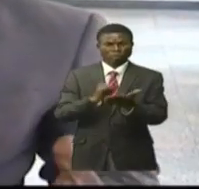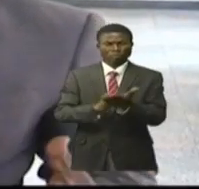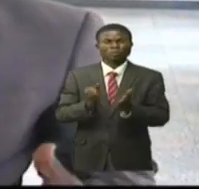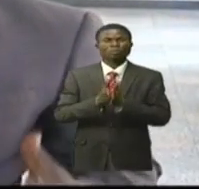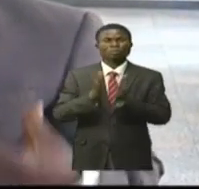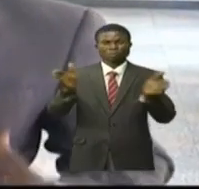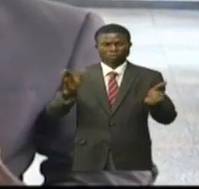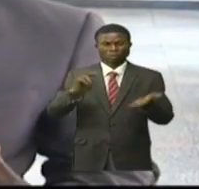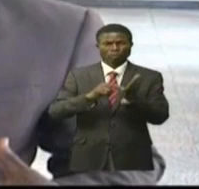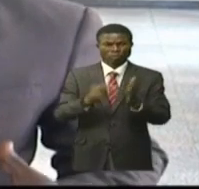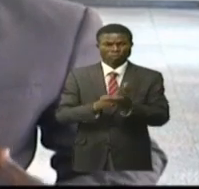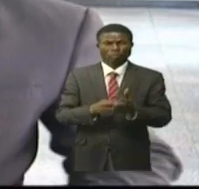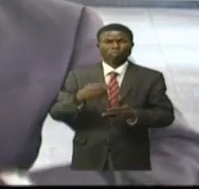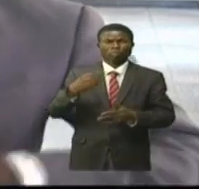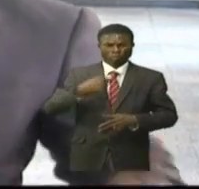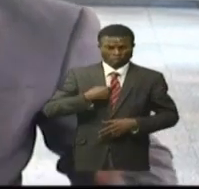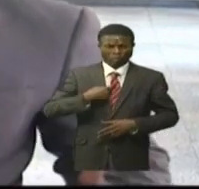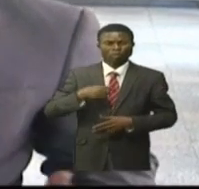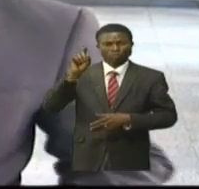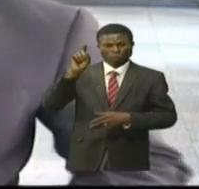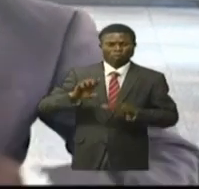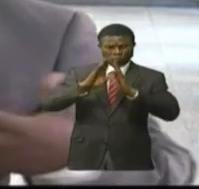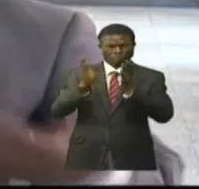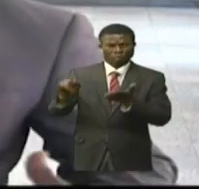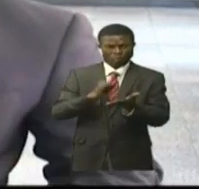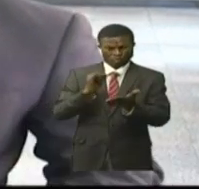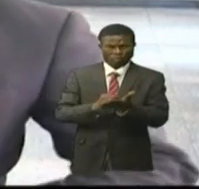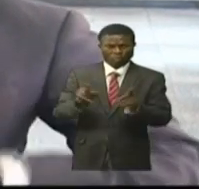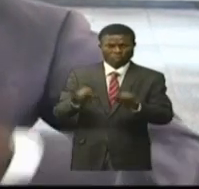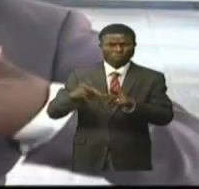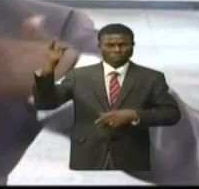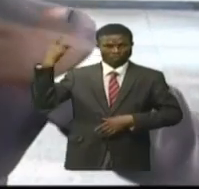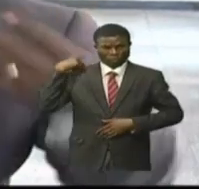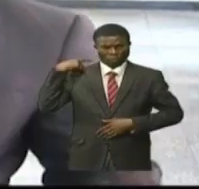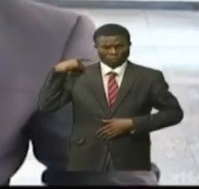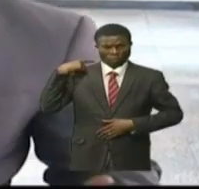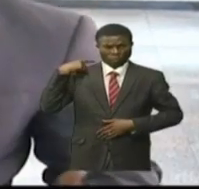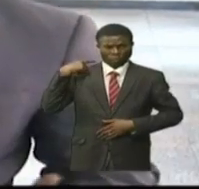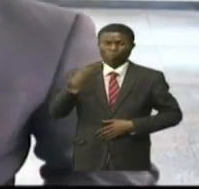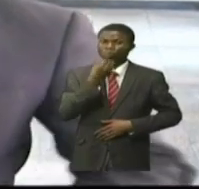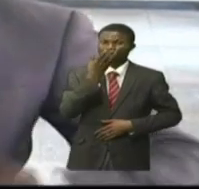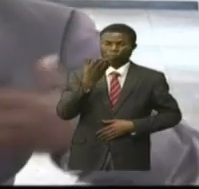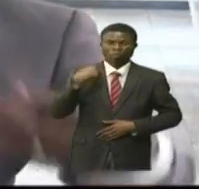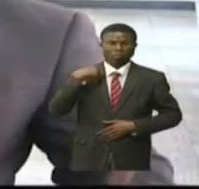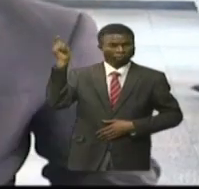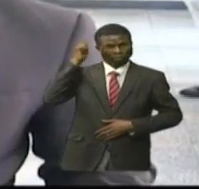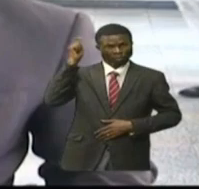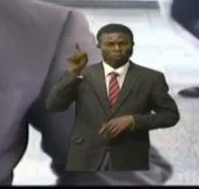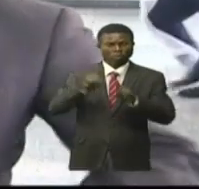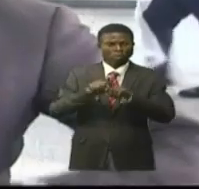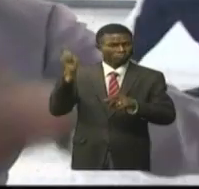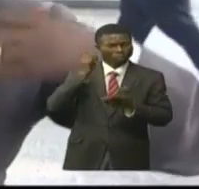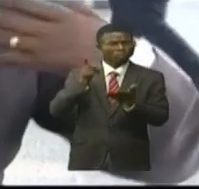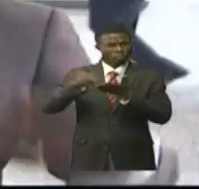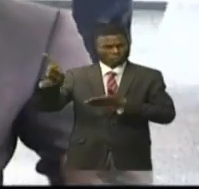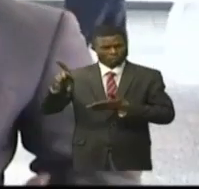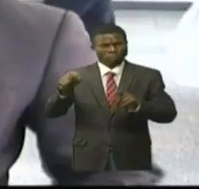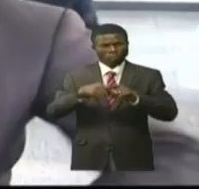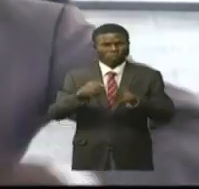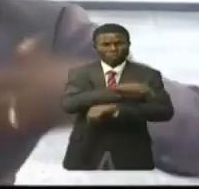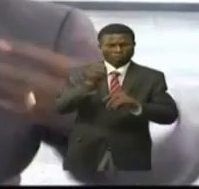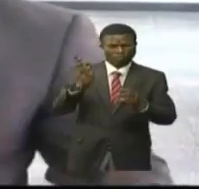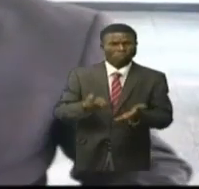ça veut dire que moi monsieur Sakata tous mes impôts en tant que député si je suis également professeur en tant que professeur si je suis également